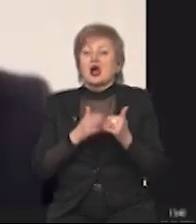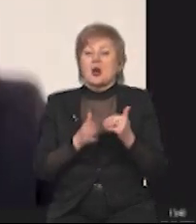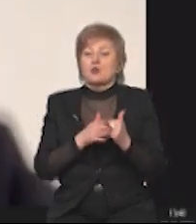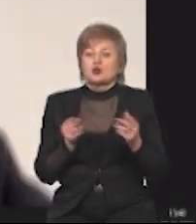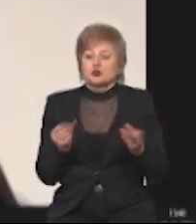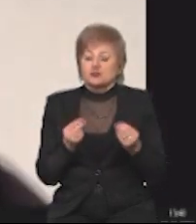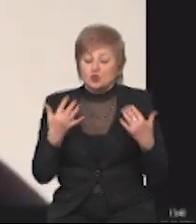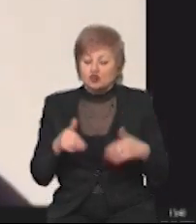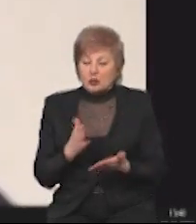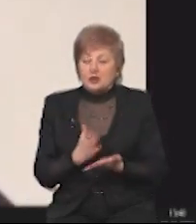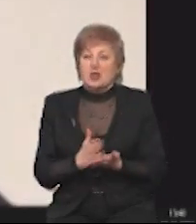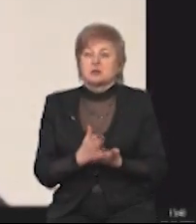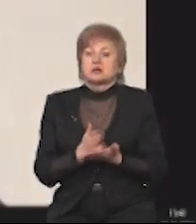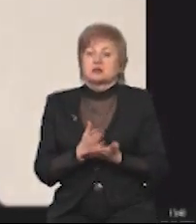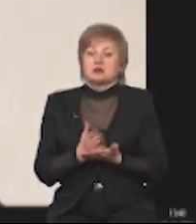рынке есть уже.